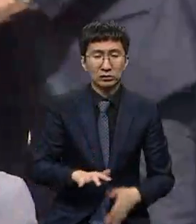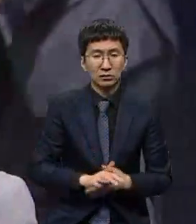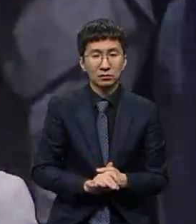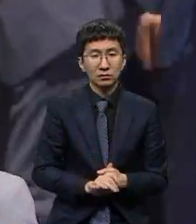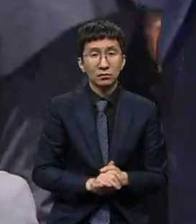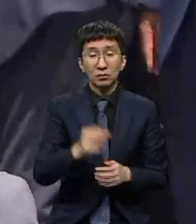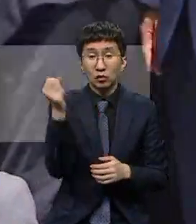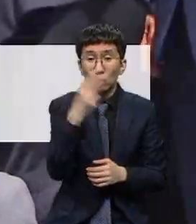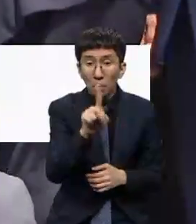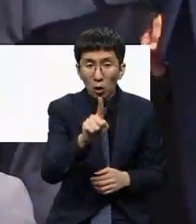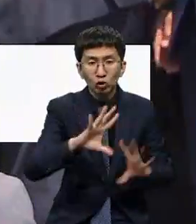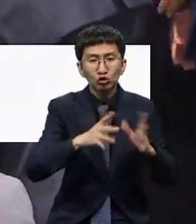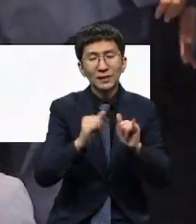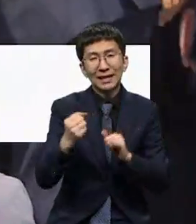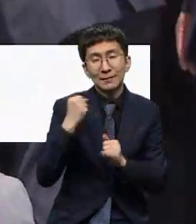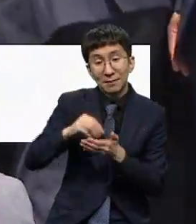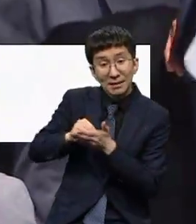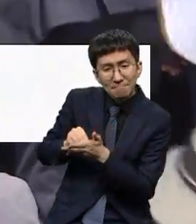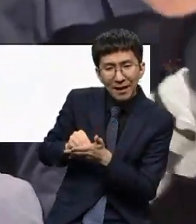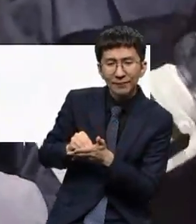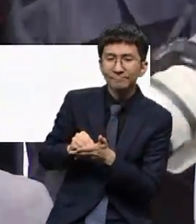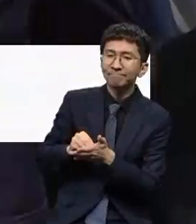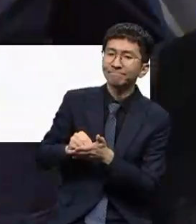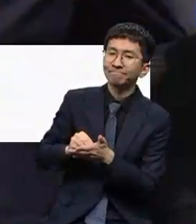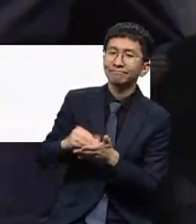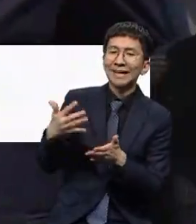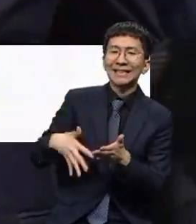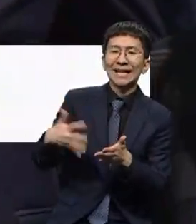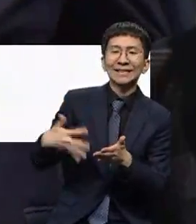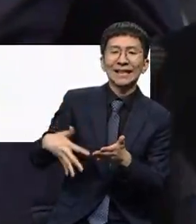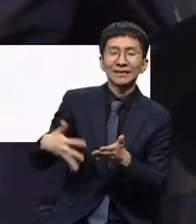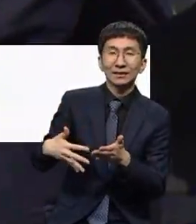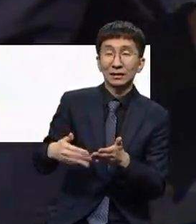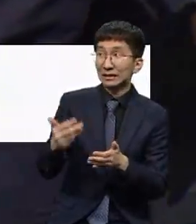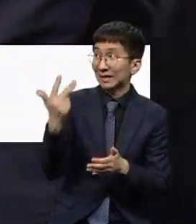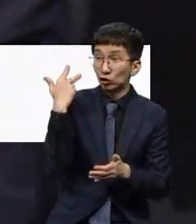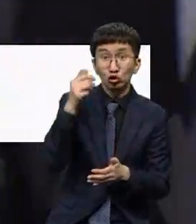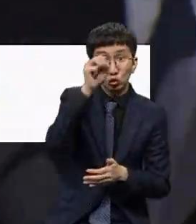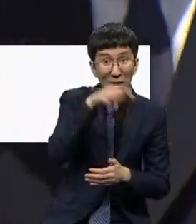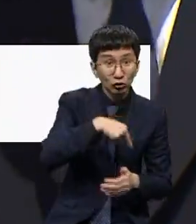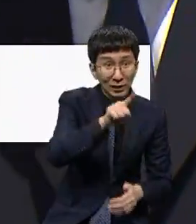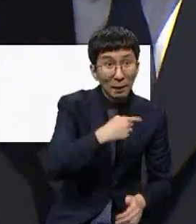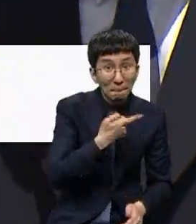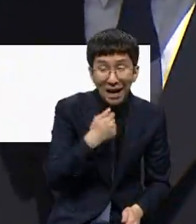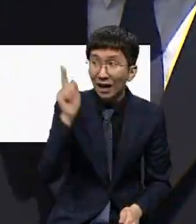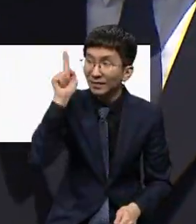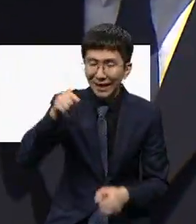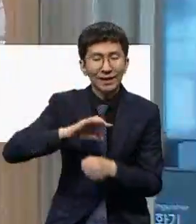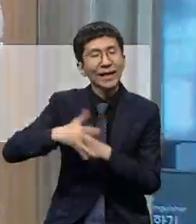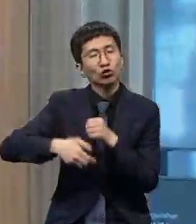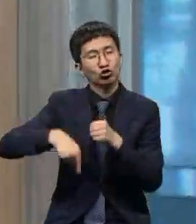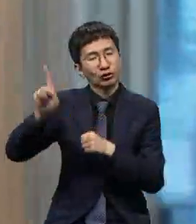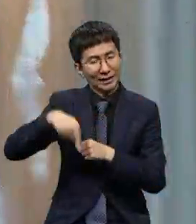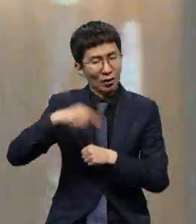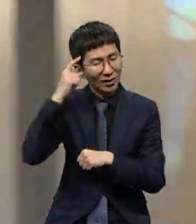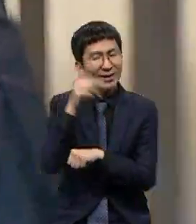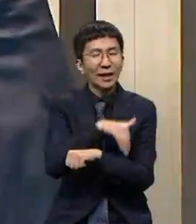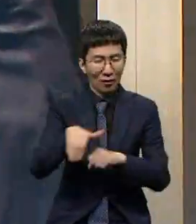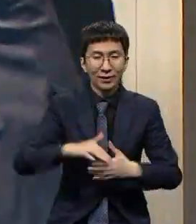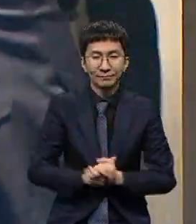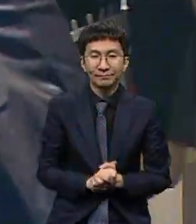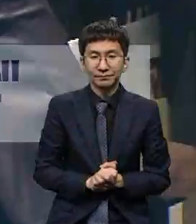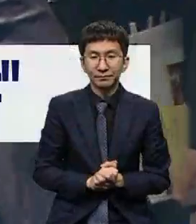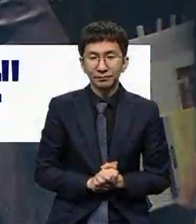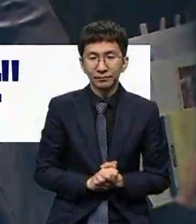전 총장은 국민의힘 입당에는 거리를 둔 채 지난 주말 광주에 이어 내일은 대구를 방문합니다.